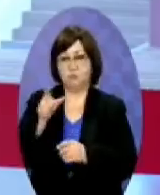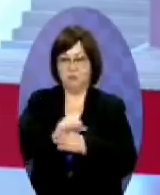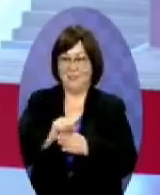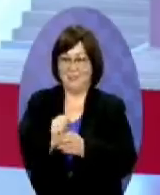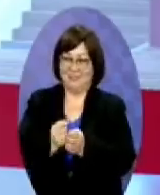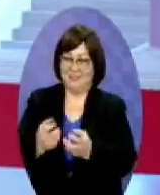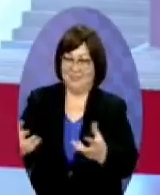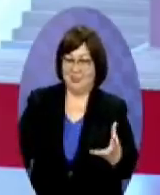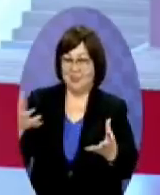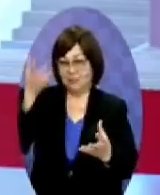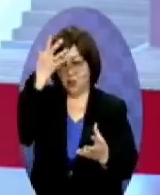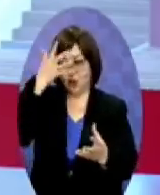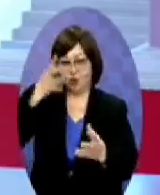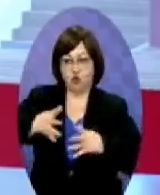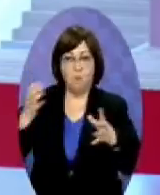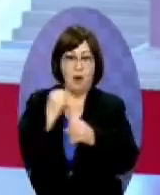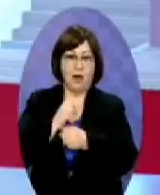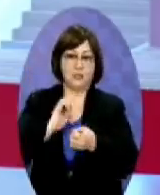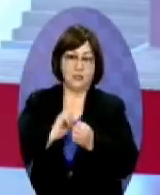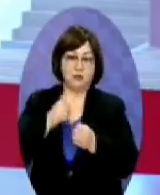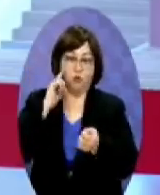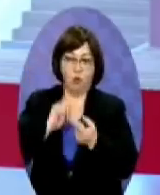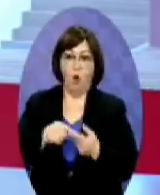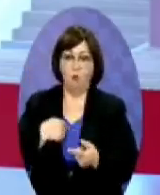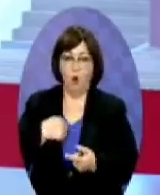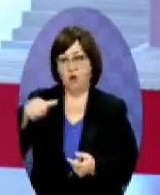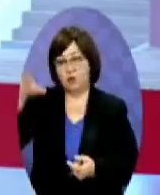зорилгуудын нэг гэж энэ үеэр сайд онцоллоо.